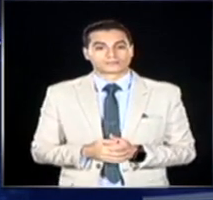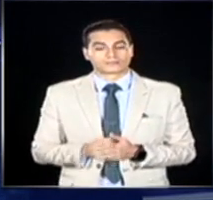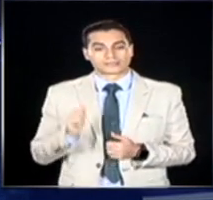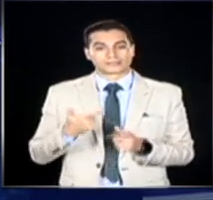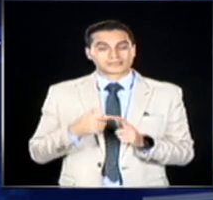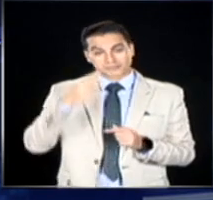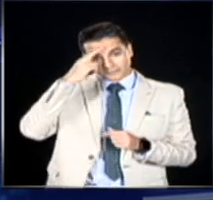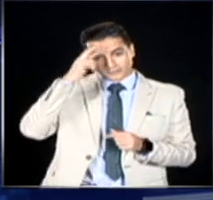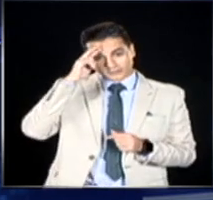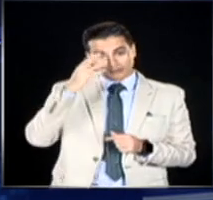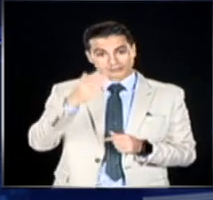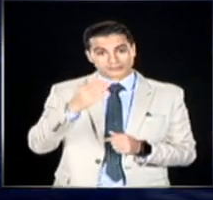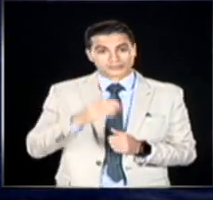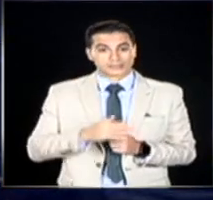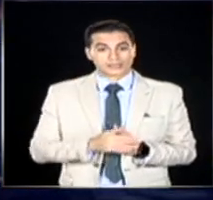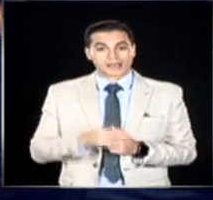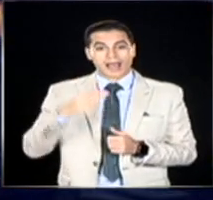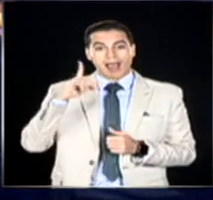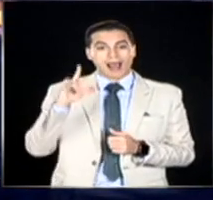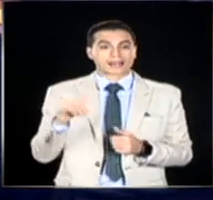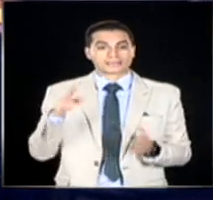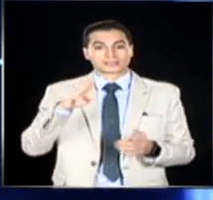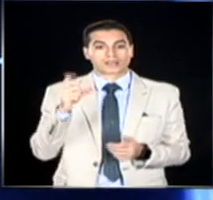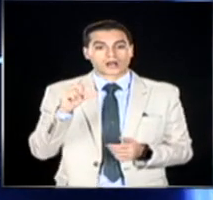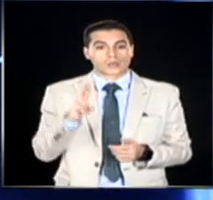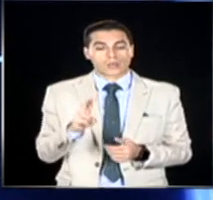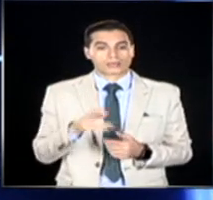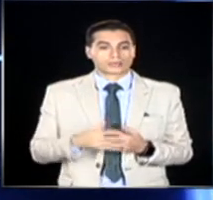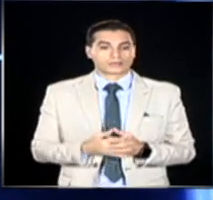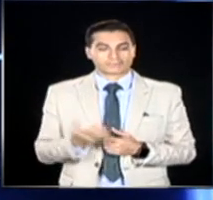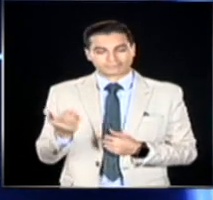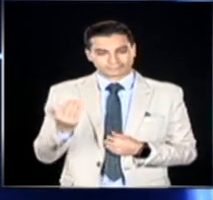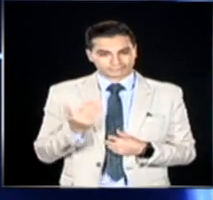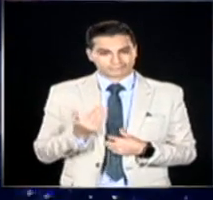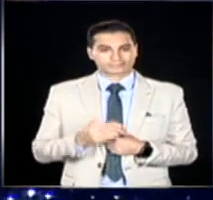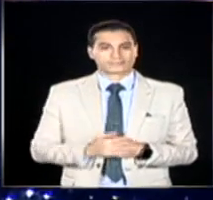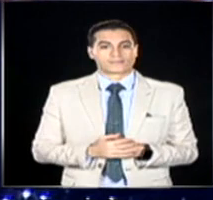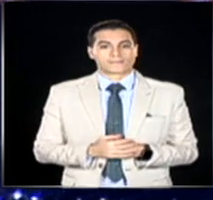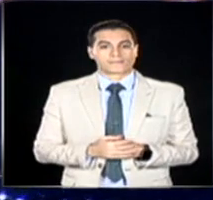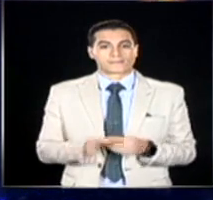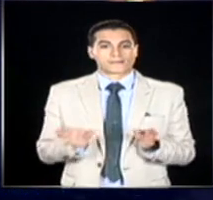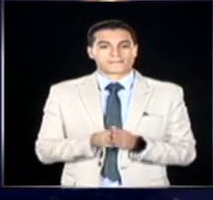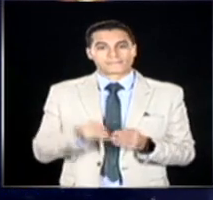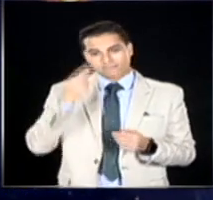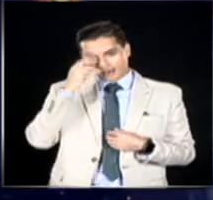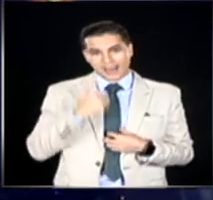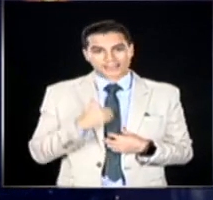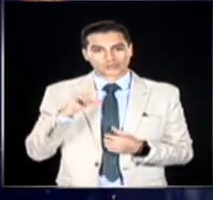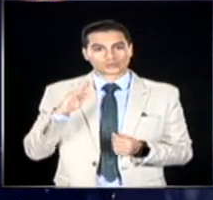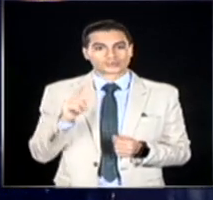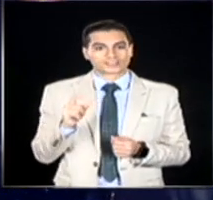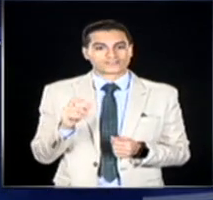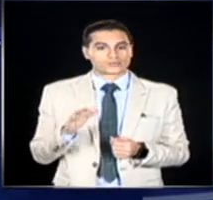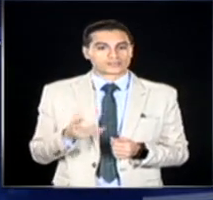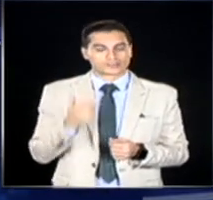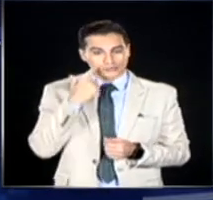مين بقى؟ علي ثروت، اتفضل يا علي. مش عارف ليه عندي احساس هيجي لك يوسف احمد كده ولا